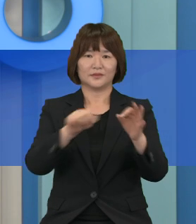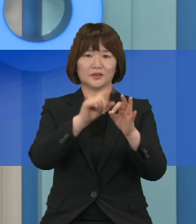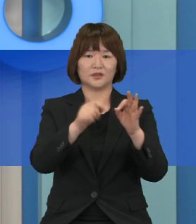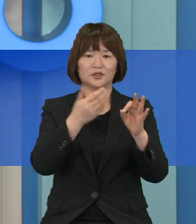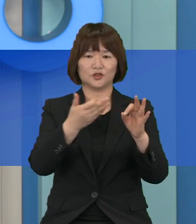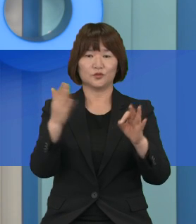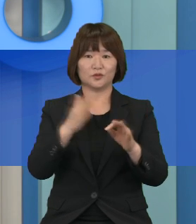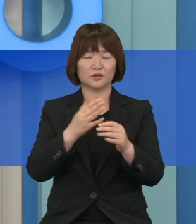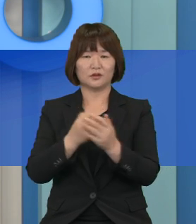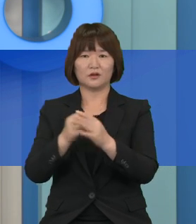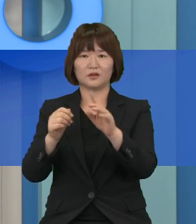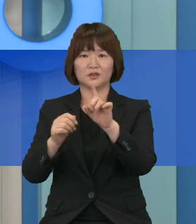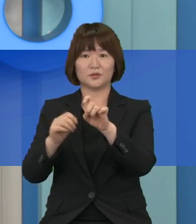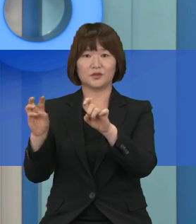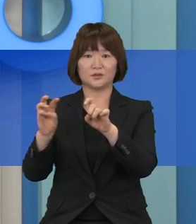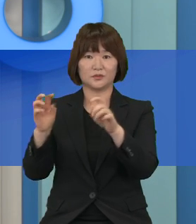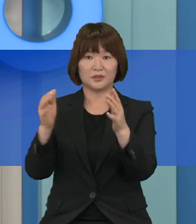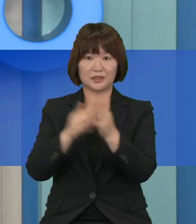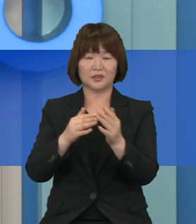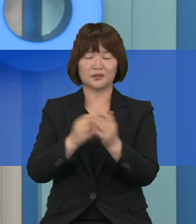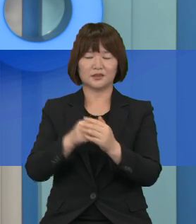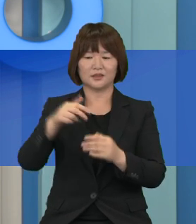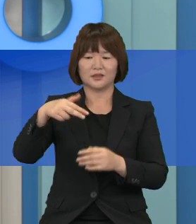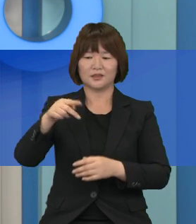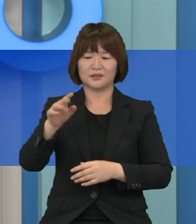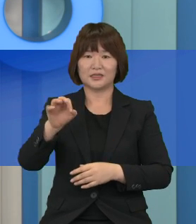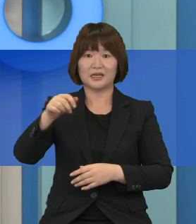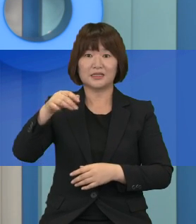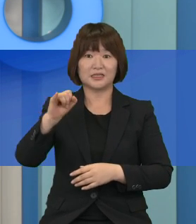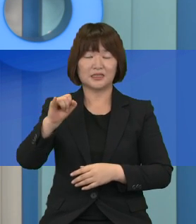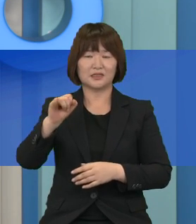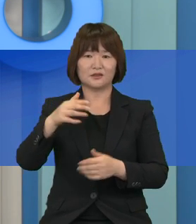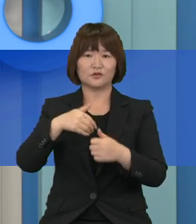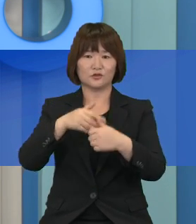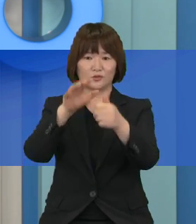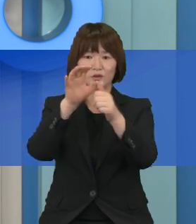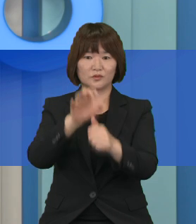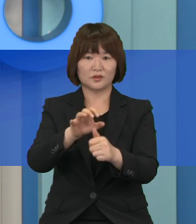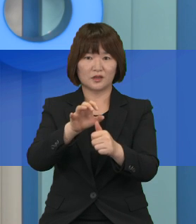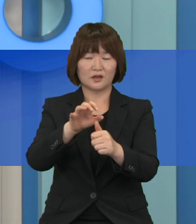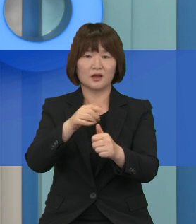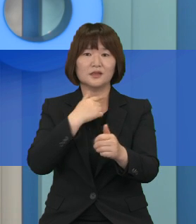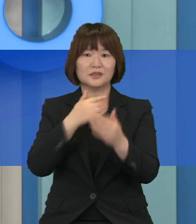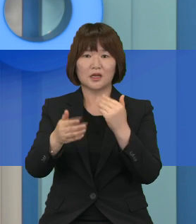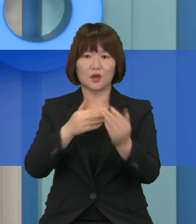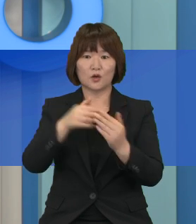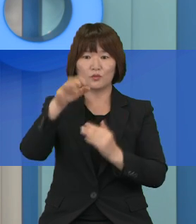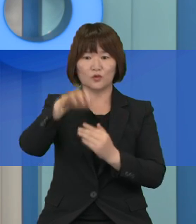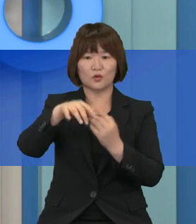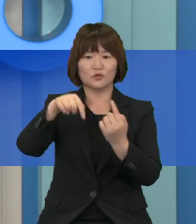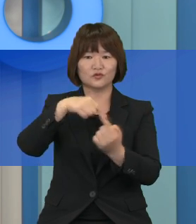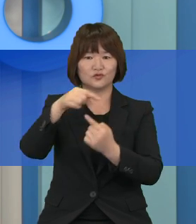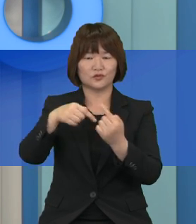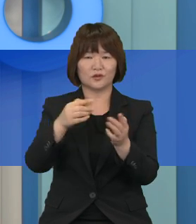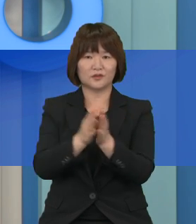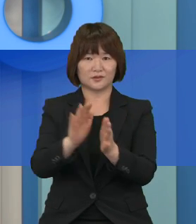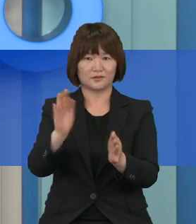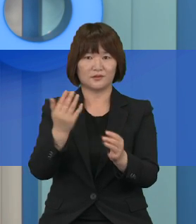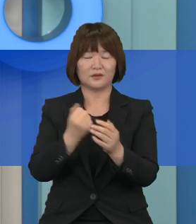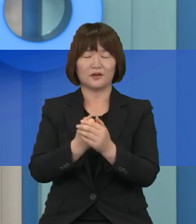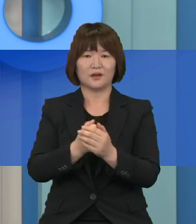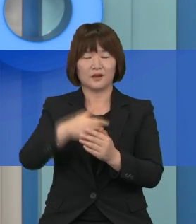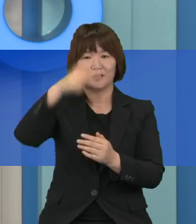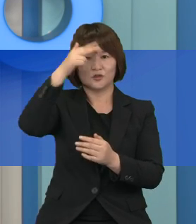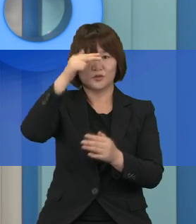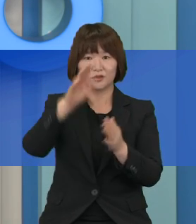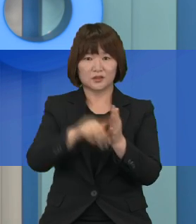네, 10월 19일부터 11월 30일까지 장기 유배문화체험촌에서 체험관을 운영합니다. 조선시대 대표